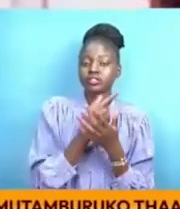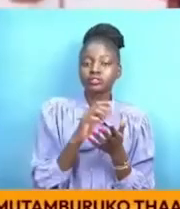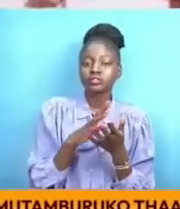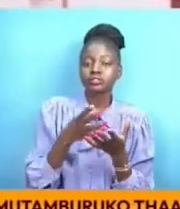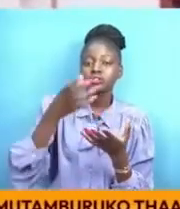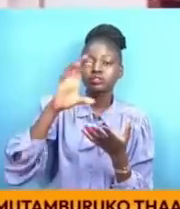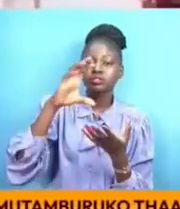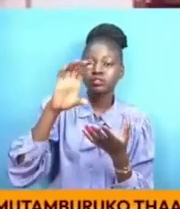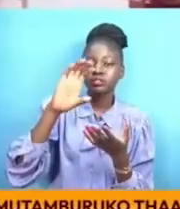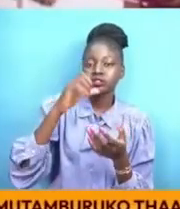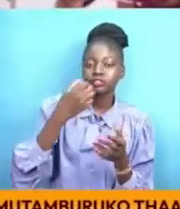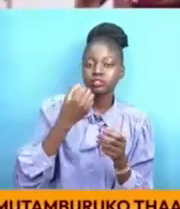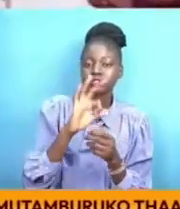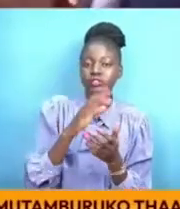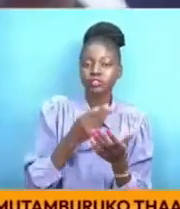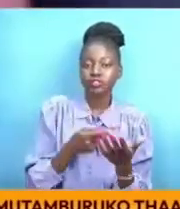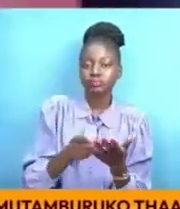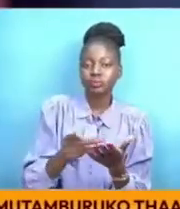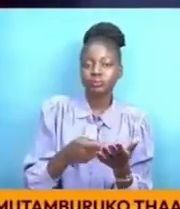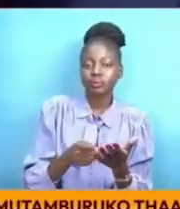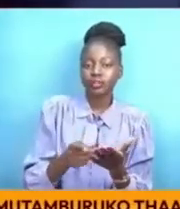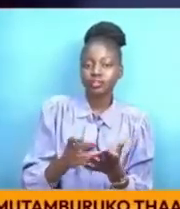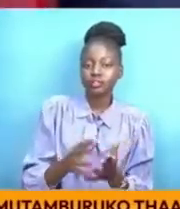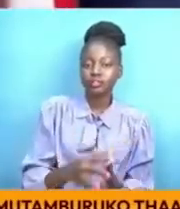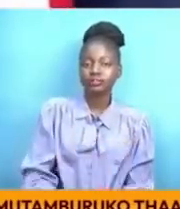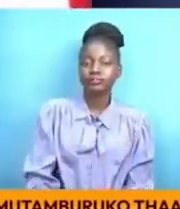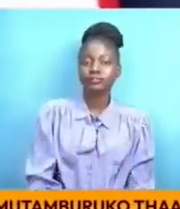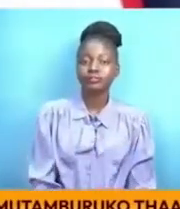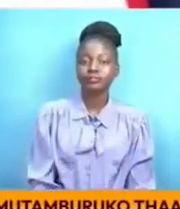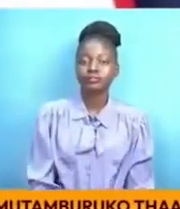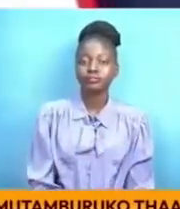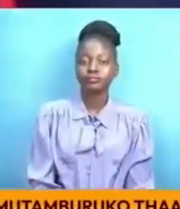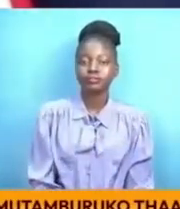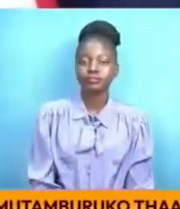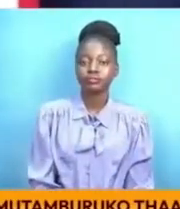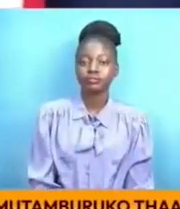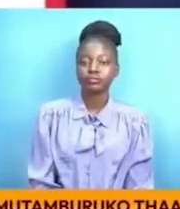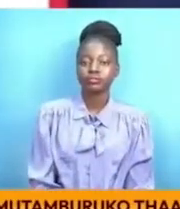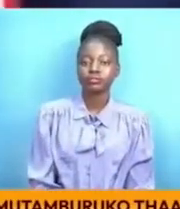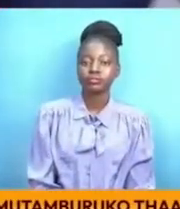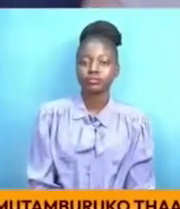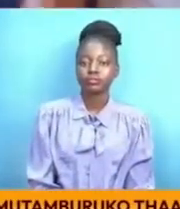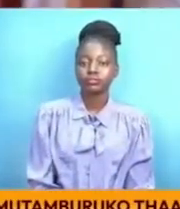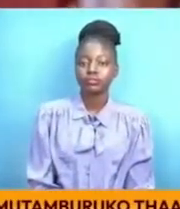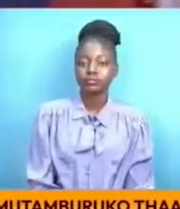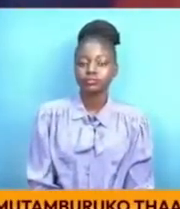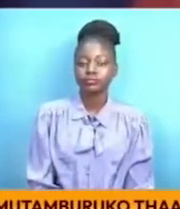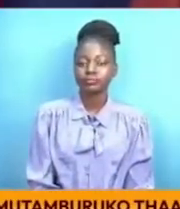kuongererwo mishara. Hadi ni Hajitin TV, ritwa riakwa ni Snyder Shege.